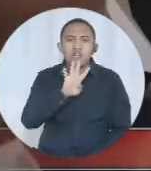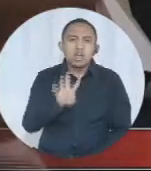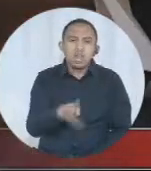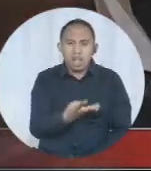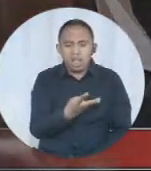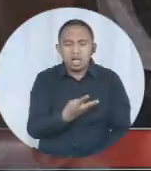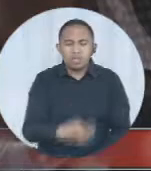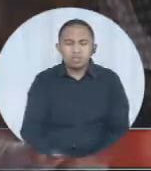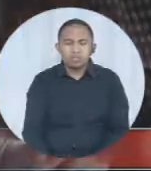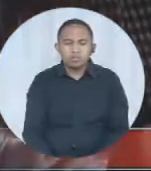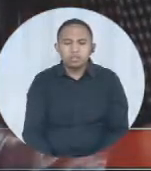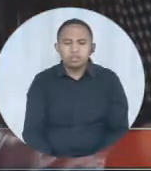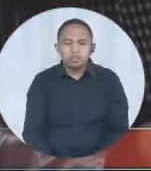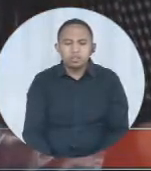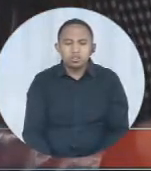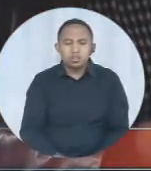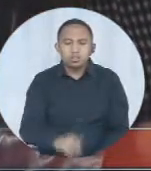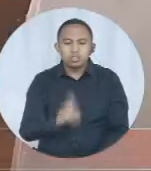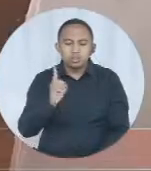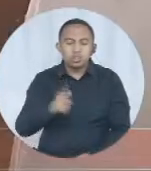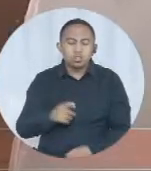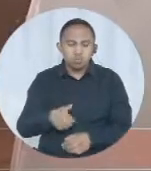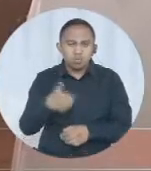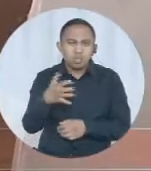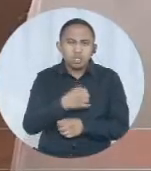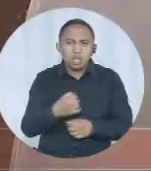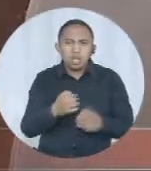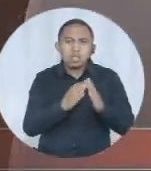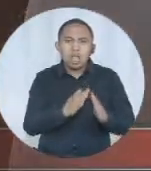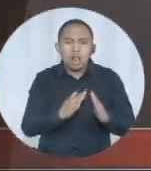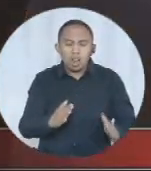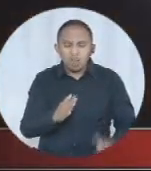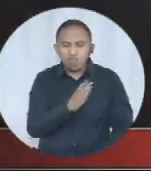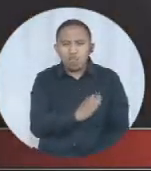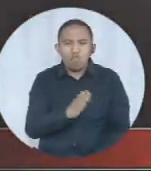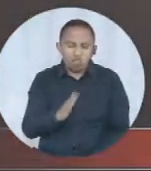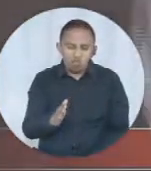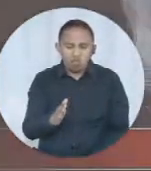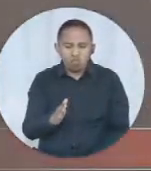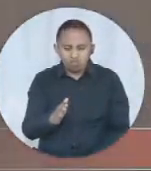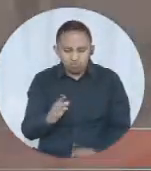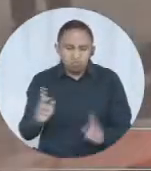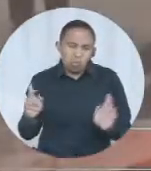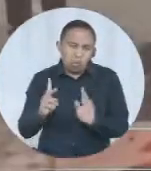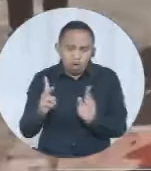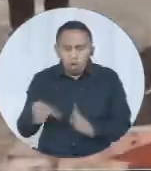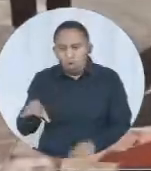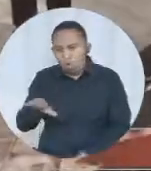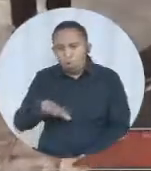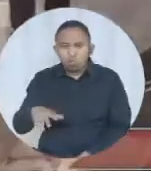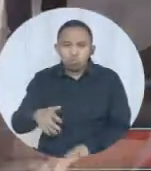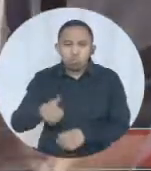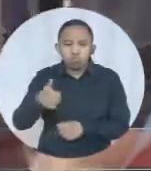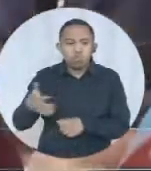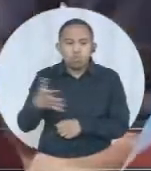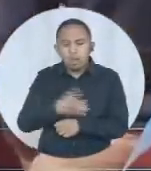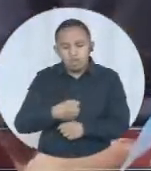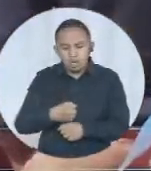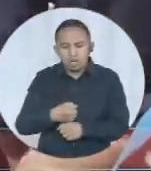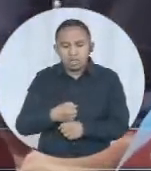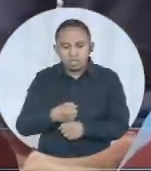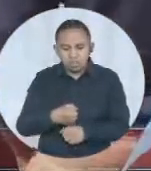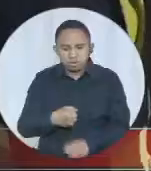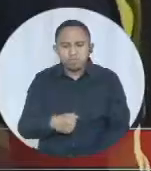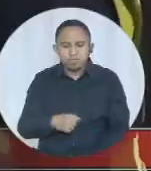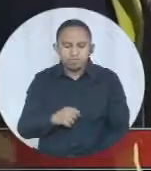izany. Nisy ny fionan'ny sekretera-panjakana misahana ny tanàna vaovao sy ny trano fonenana tamin'ireo tomponandraikitra isatsikajiny teto